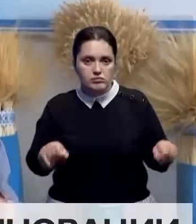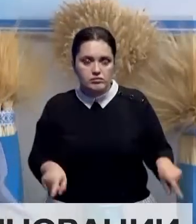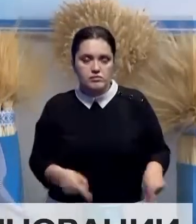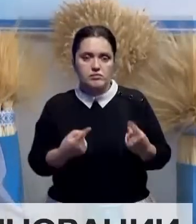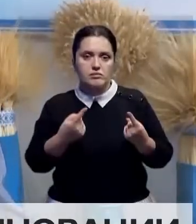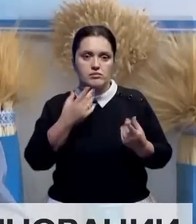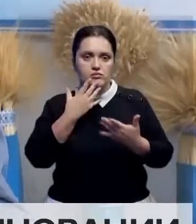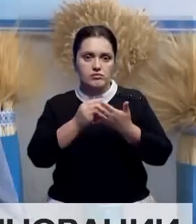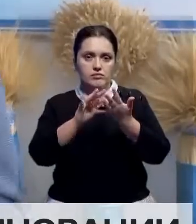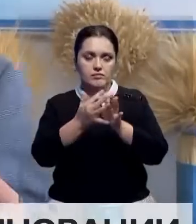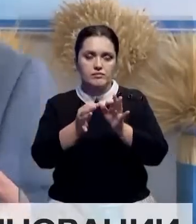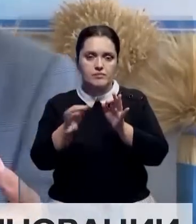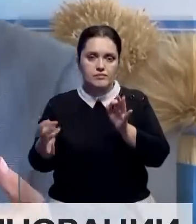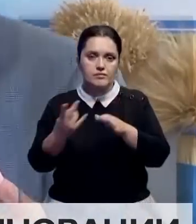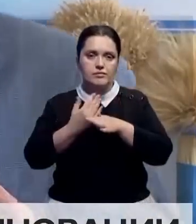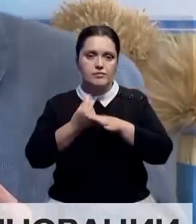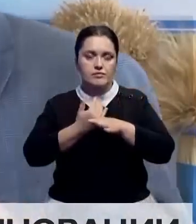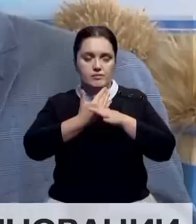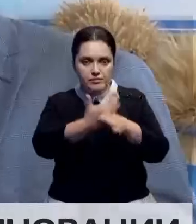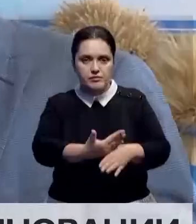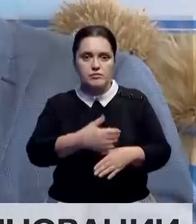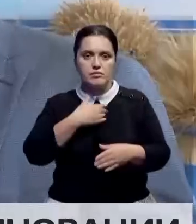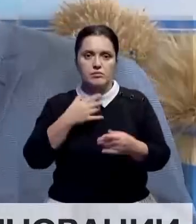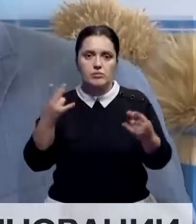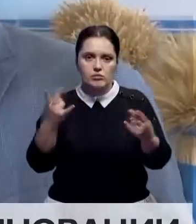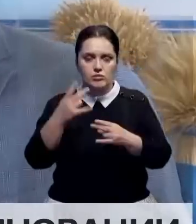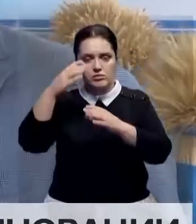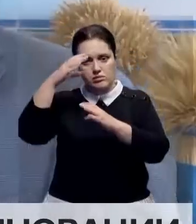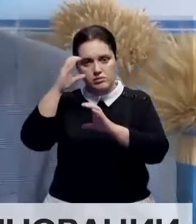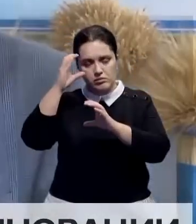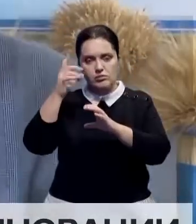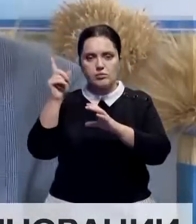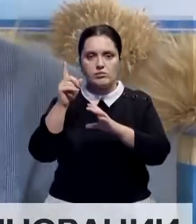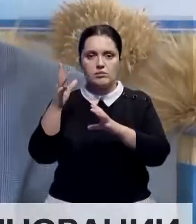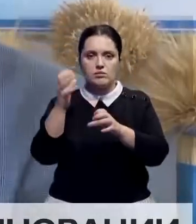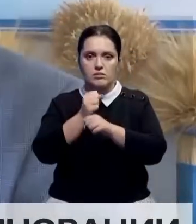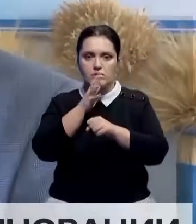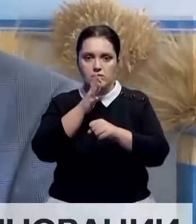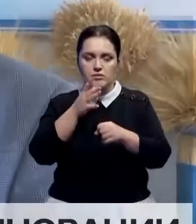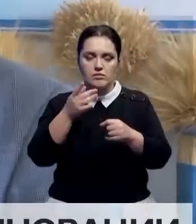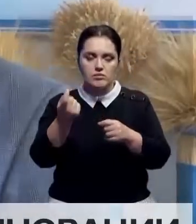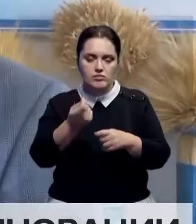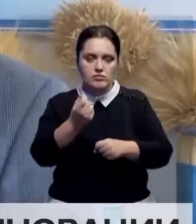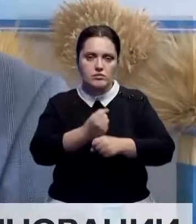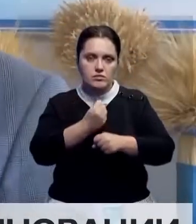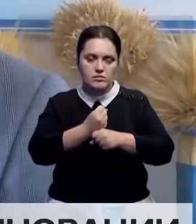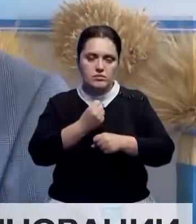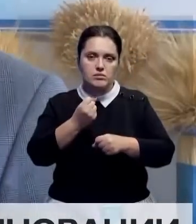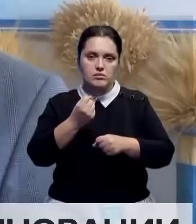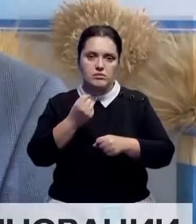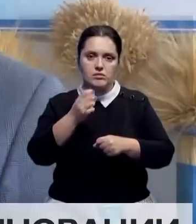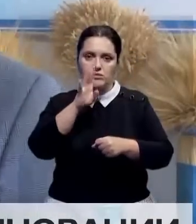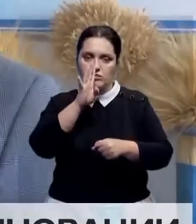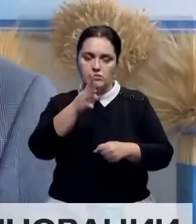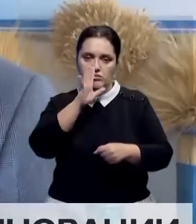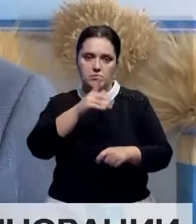на местах, помогать им с финансированием. Нам нужны новые лаборатории, чтобы сократить срок селекционных исследований до 4-5